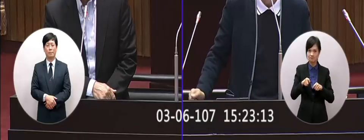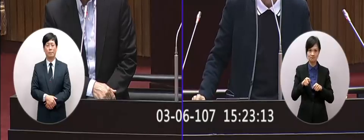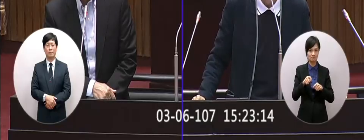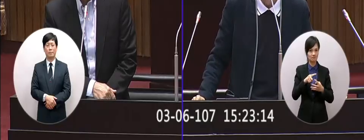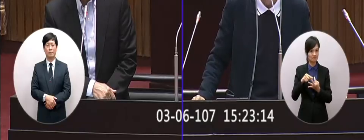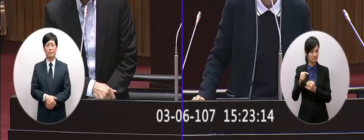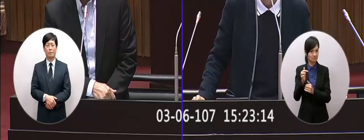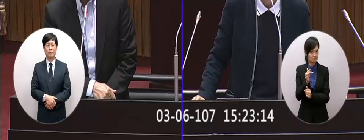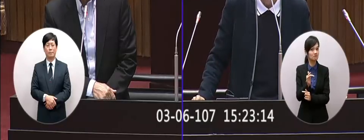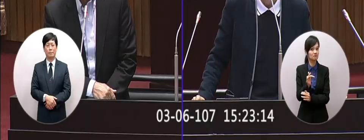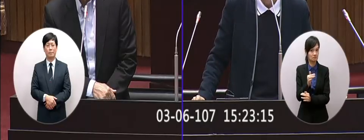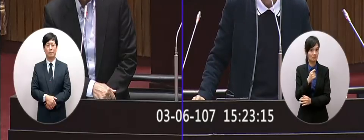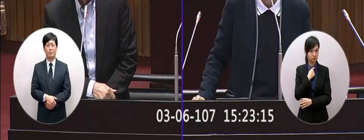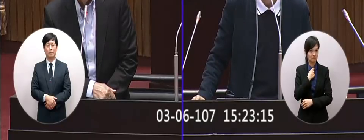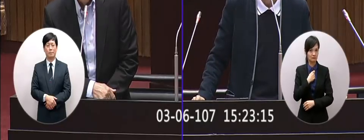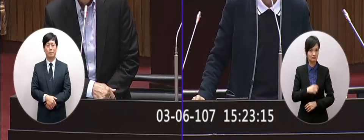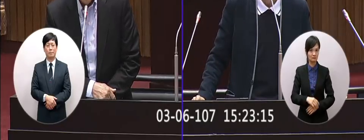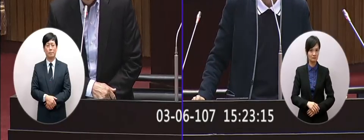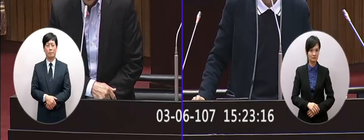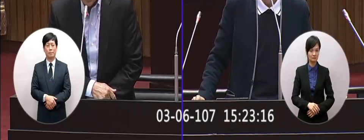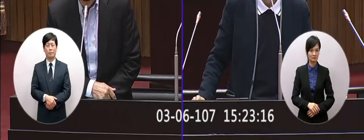文面对到安尼问题啊。